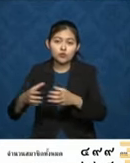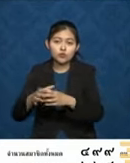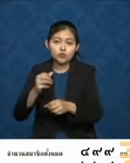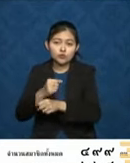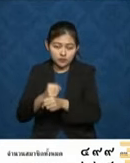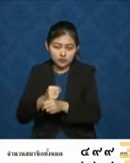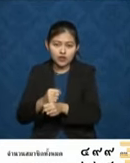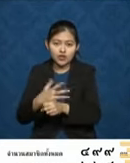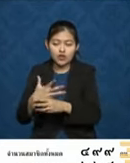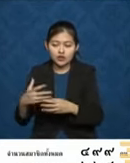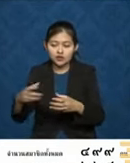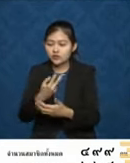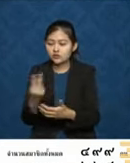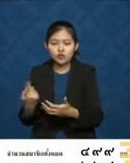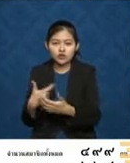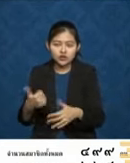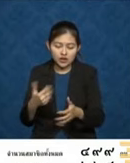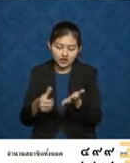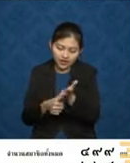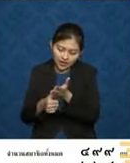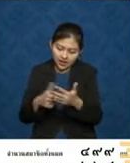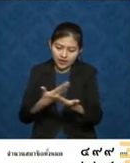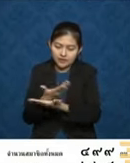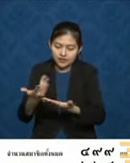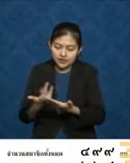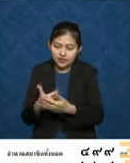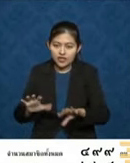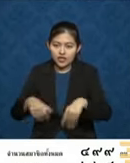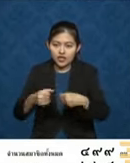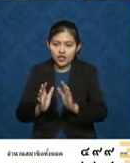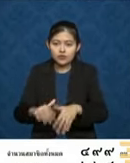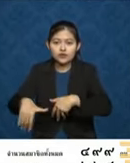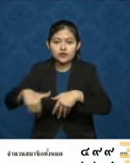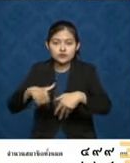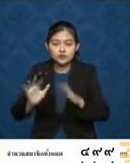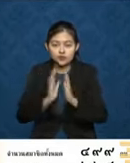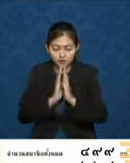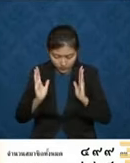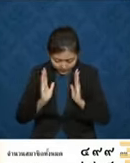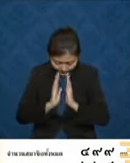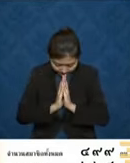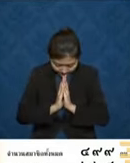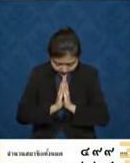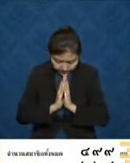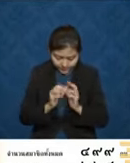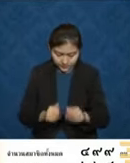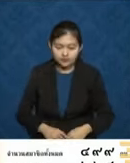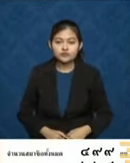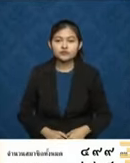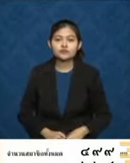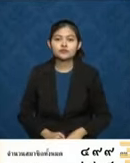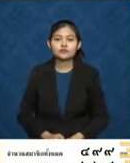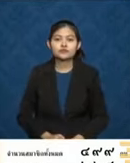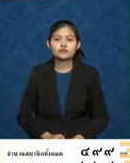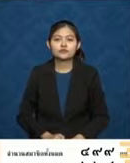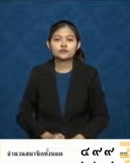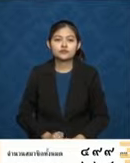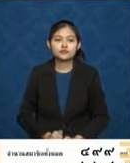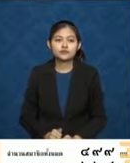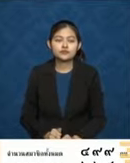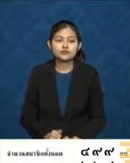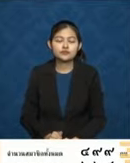งานนี้ให้ได้บูรณาการแก้ไขปัญหาร่วมกันเพื่อพี่น้องทั้ง 6ตำบลครับกราบขอขอบพระคุณครับครับต่อ